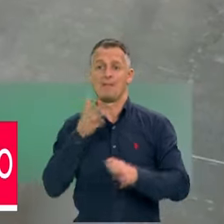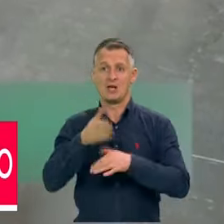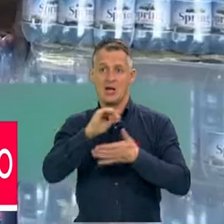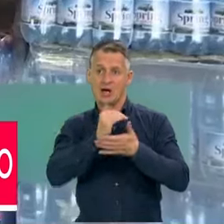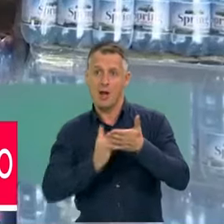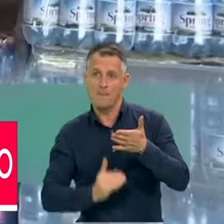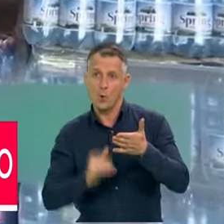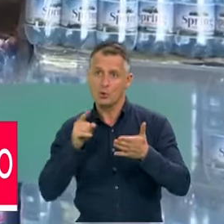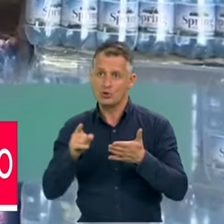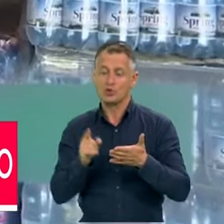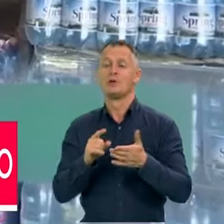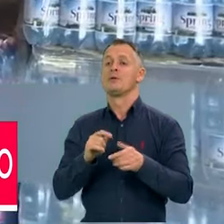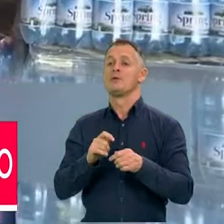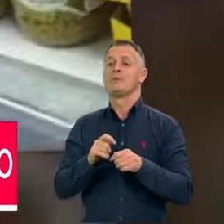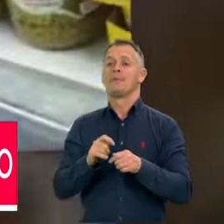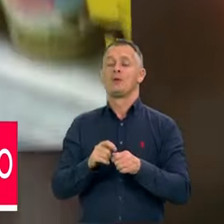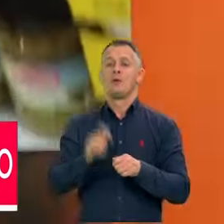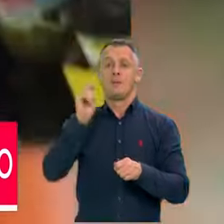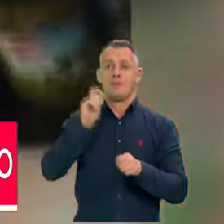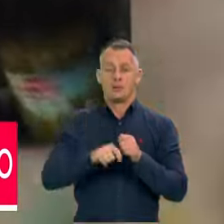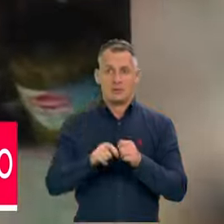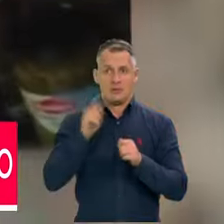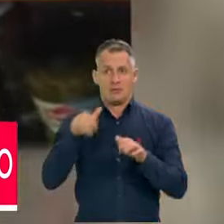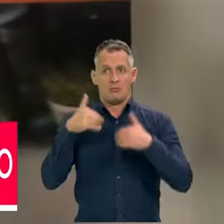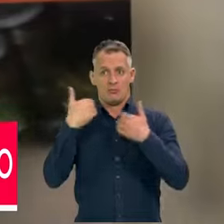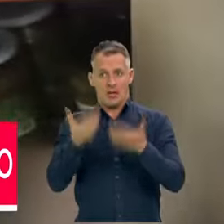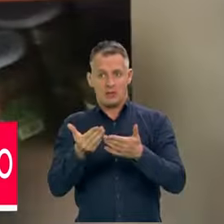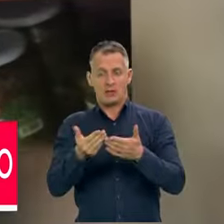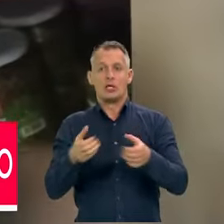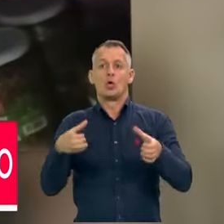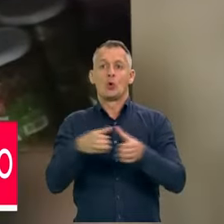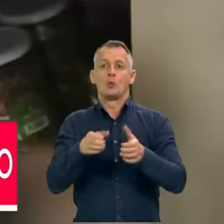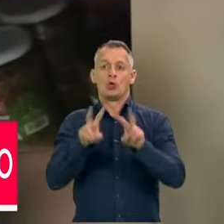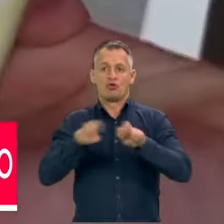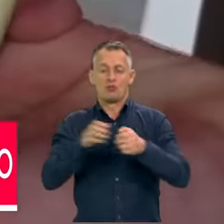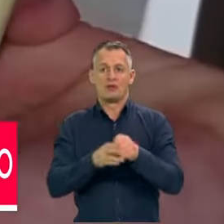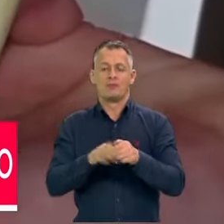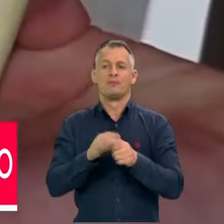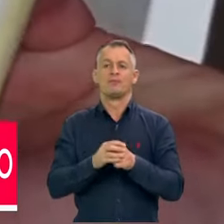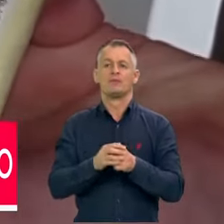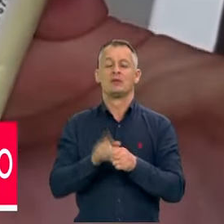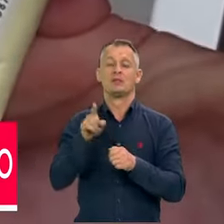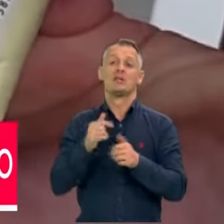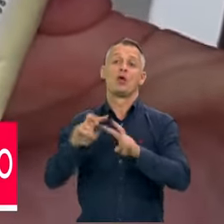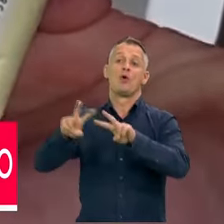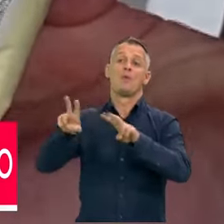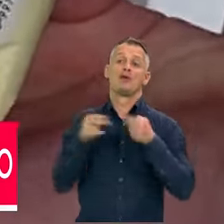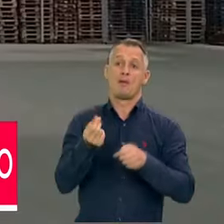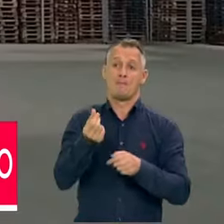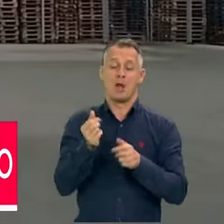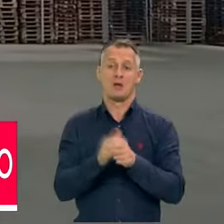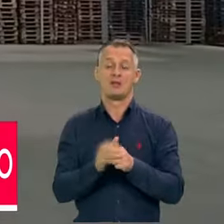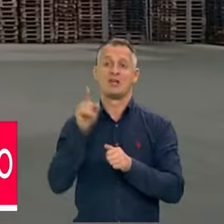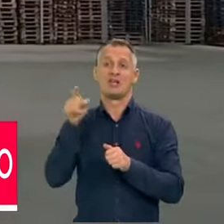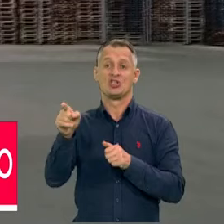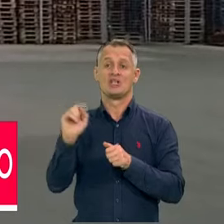și prin măsurile luate de organele de cercetare Ministerul Agriculturii și casa Unirea să recupereze banii de